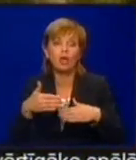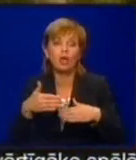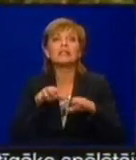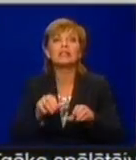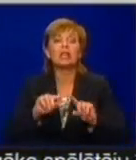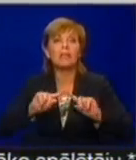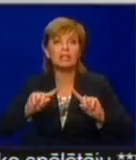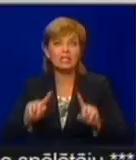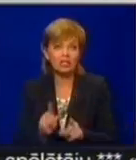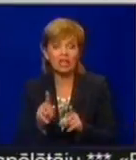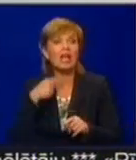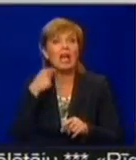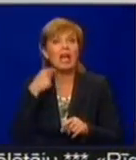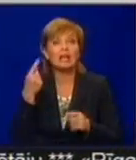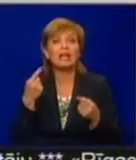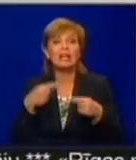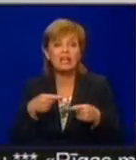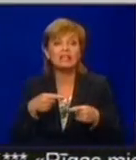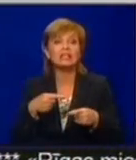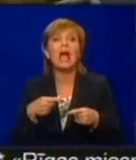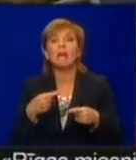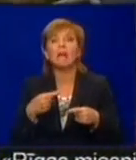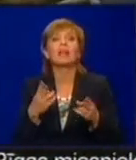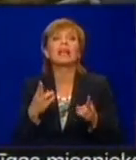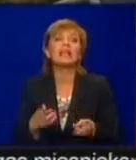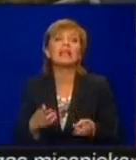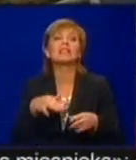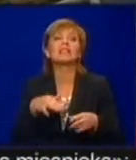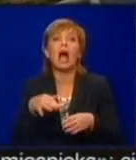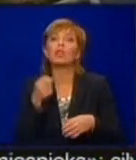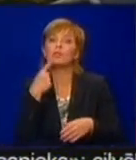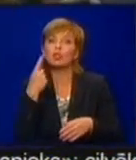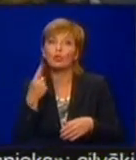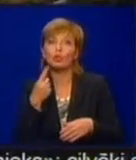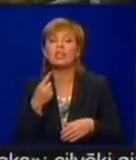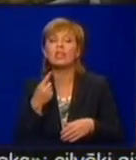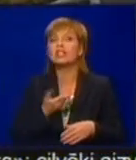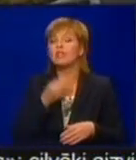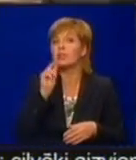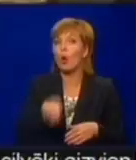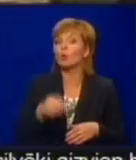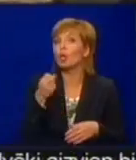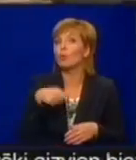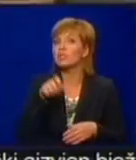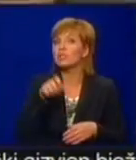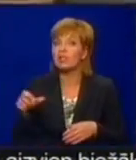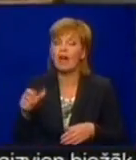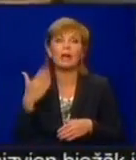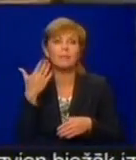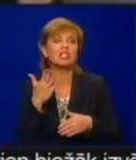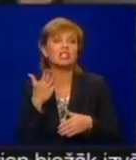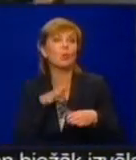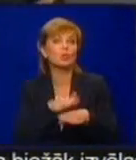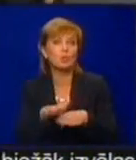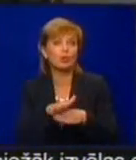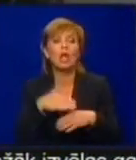ķīlniekus. Krīze ilga 12 stundas. To laikā dzīvību zaudēja vismaz 20 cilvēki, viņu vidū visi 5 uzbrucēji un